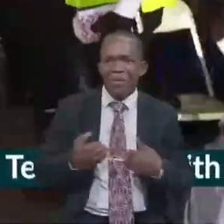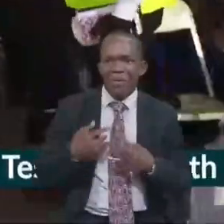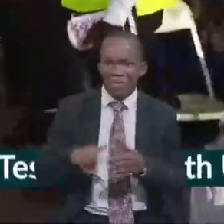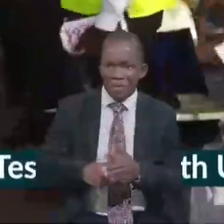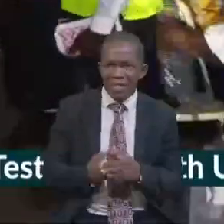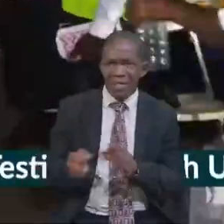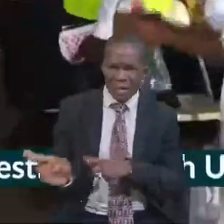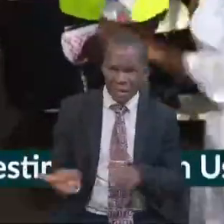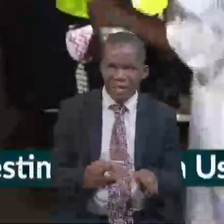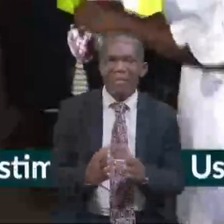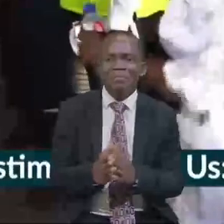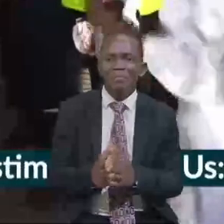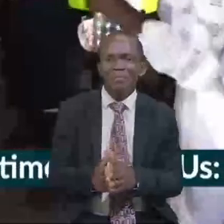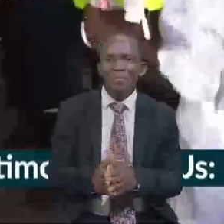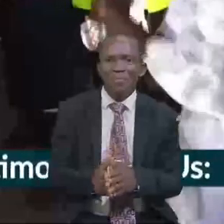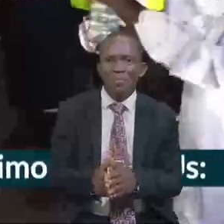Pour toi en route.